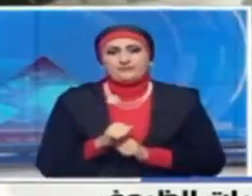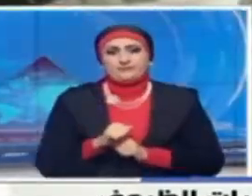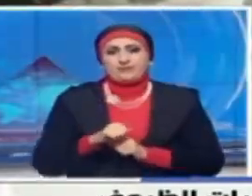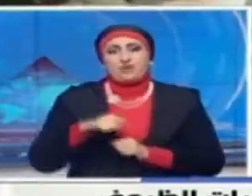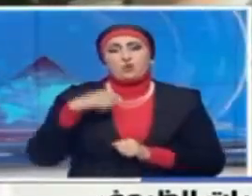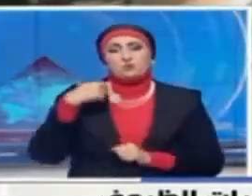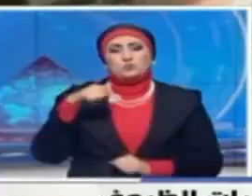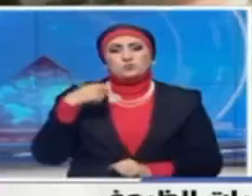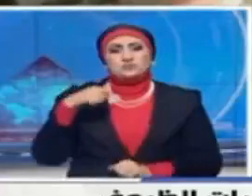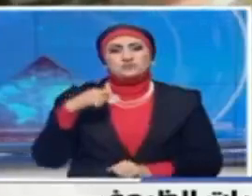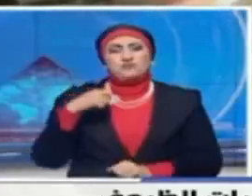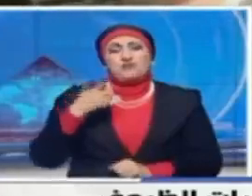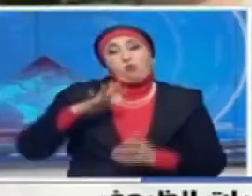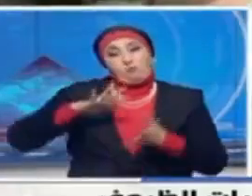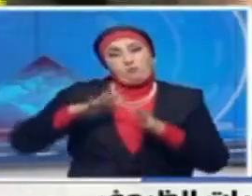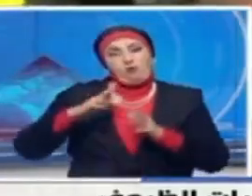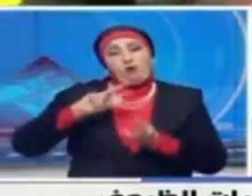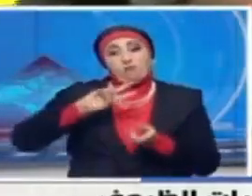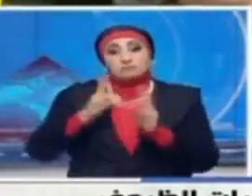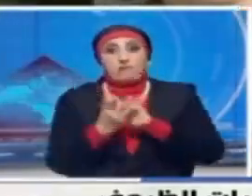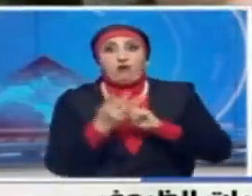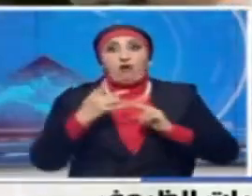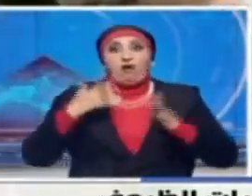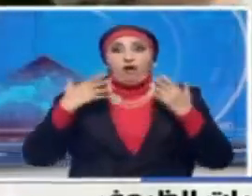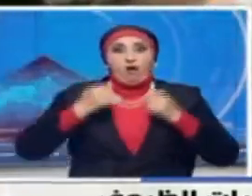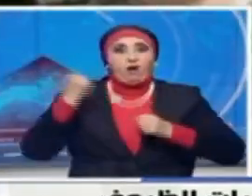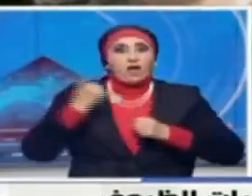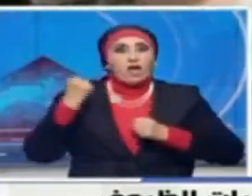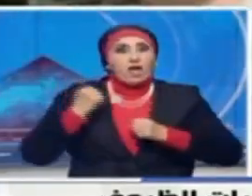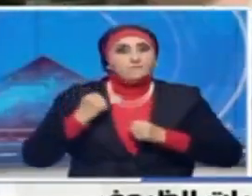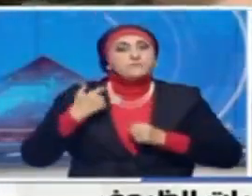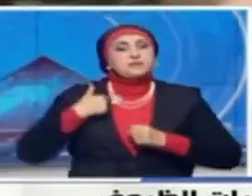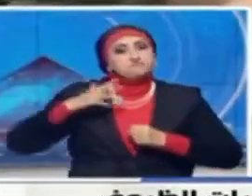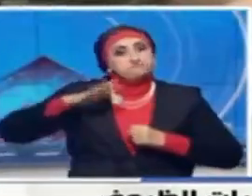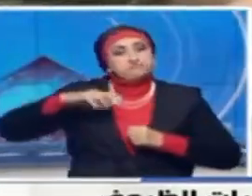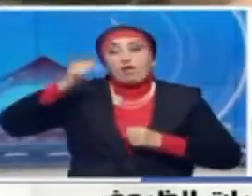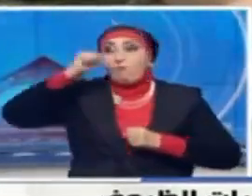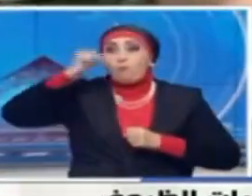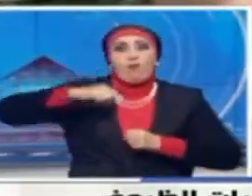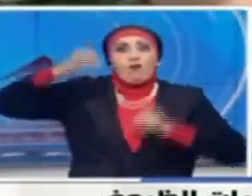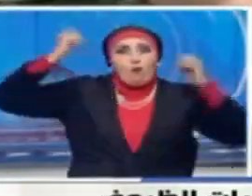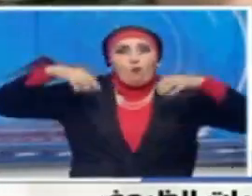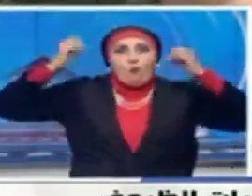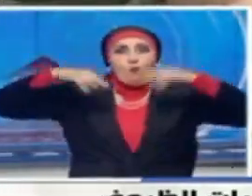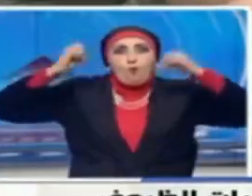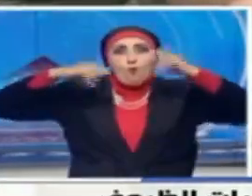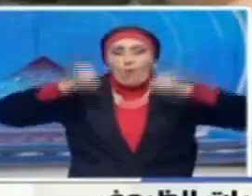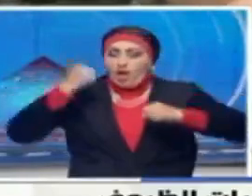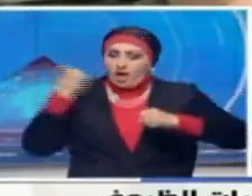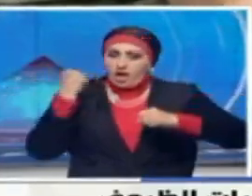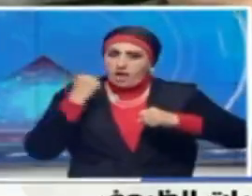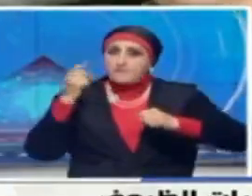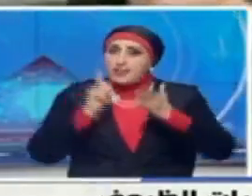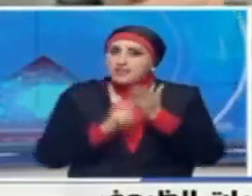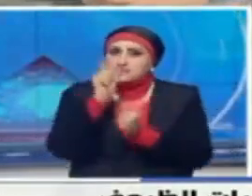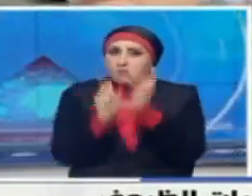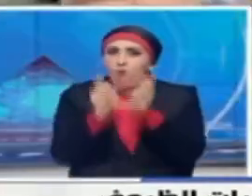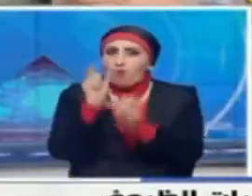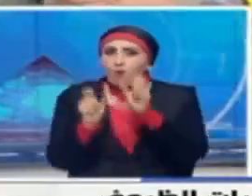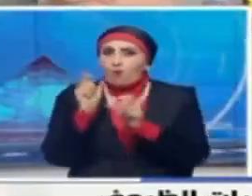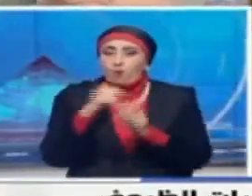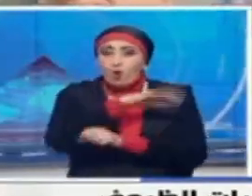منظرة بتغيرات كبيرة هيؤدي إلى سقوط كمية كبيرة من الأمطار، فإحنا لازم كلنا كعناصر